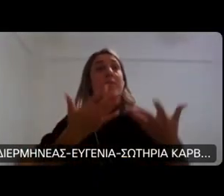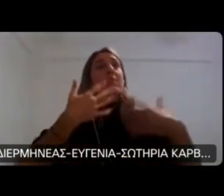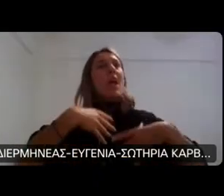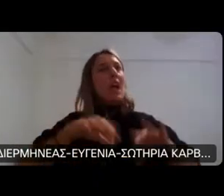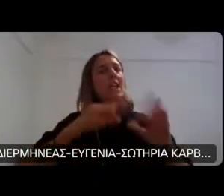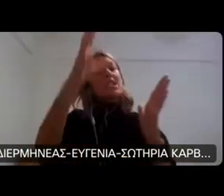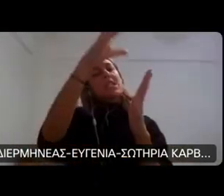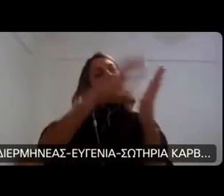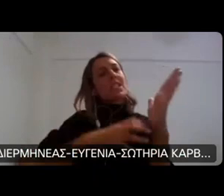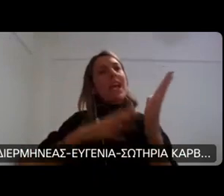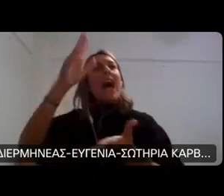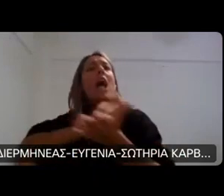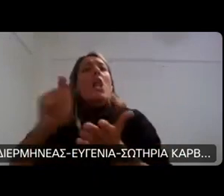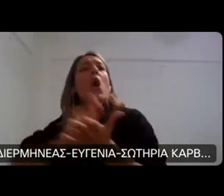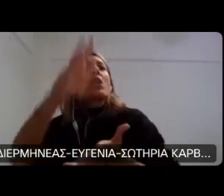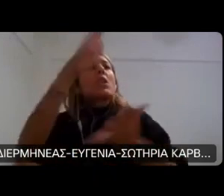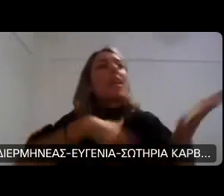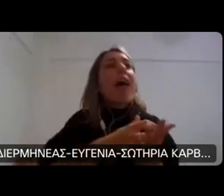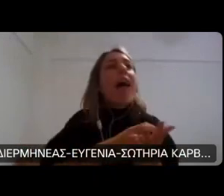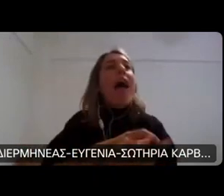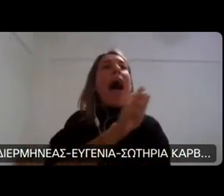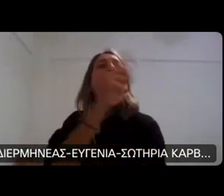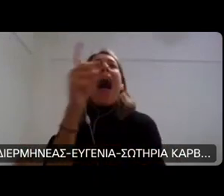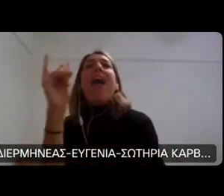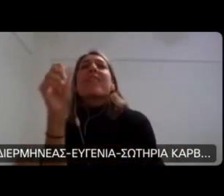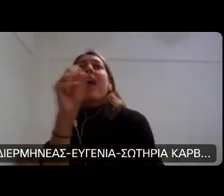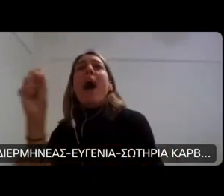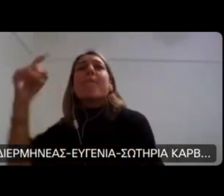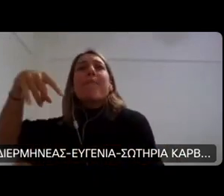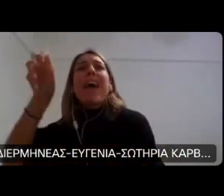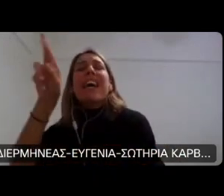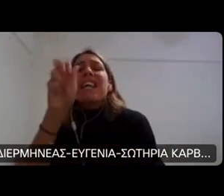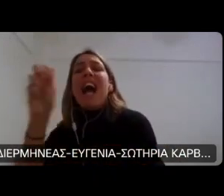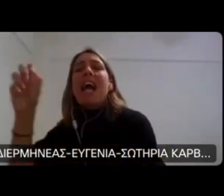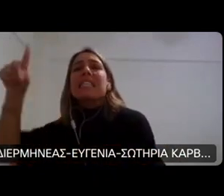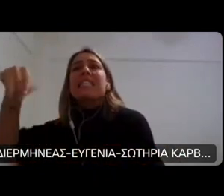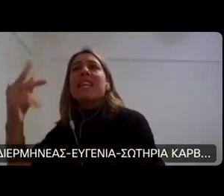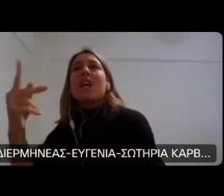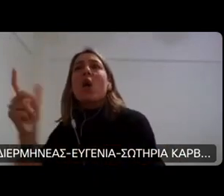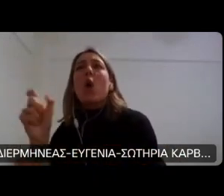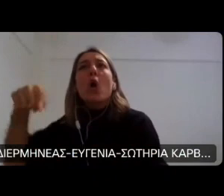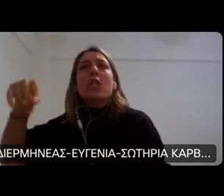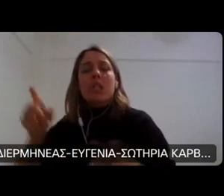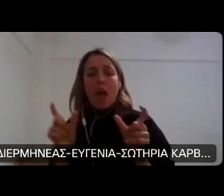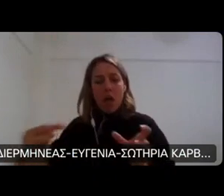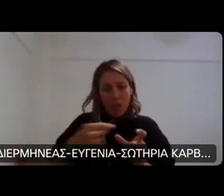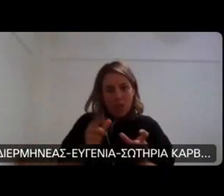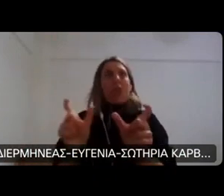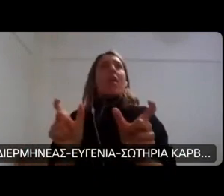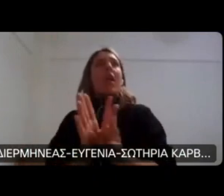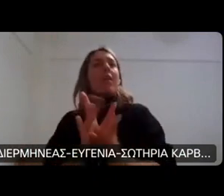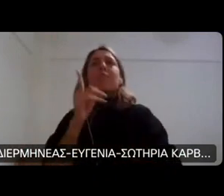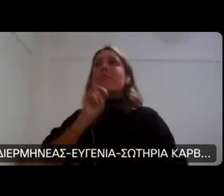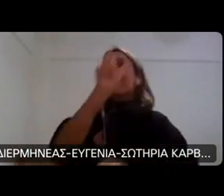έργο. Αδιαπεραστικότητα, αυτό λέω εγώ. Μη μου λες, σε παρακαλώ, τι σημαίνει αυτό, ρώτησε η Αλίκη. Επιτέλους,